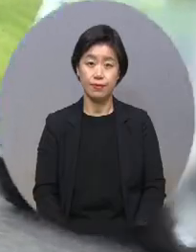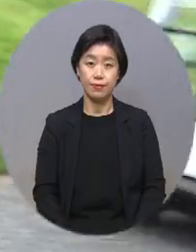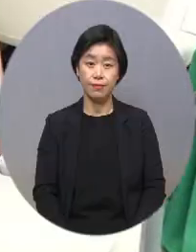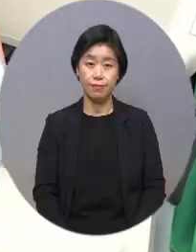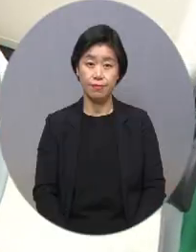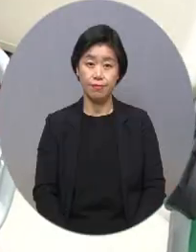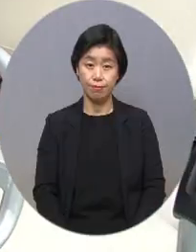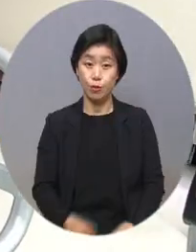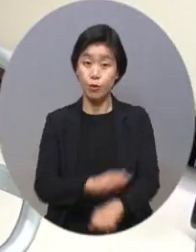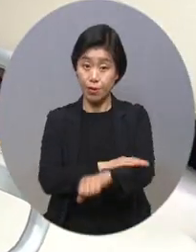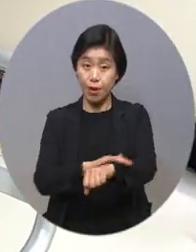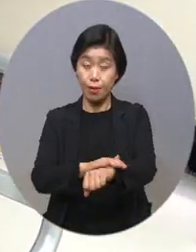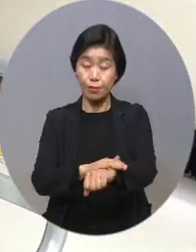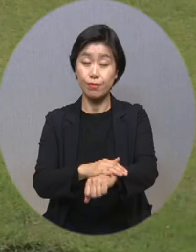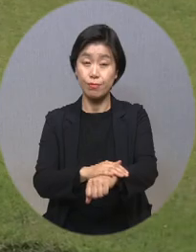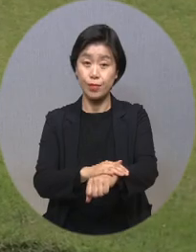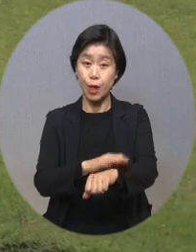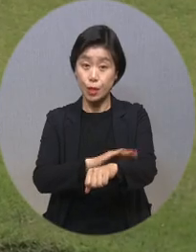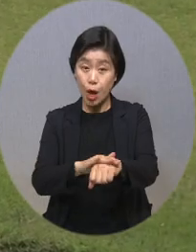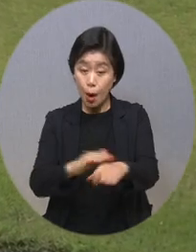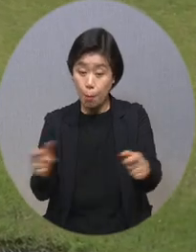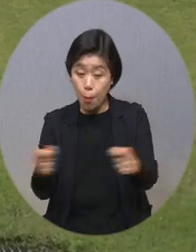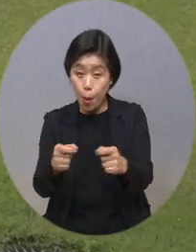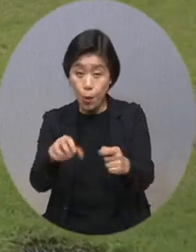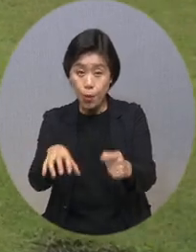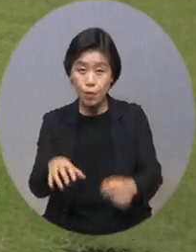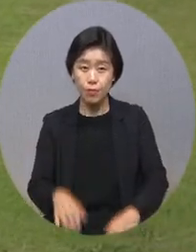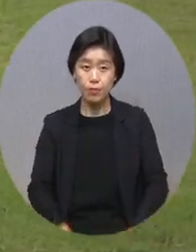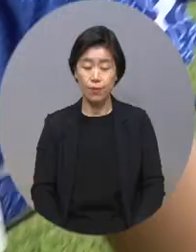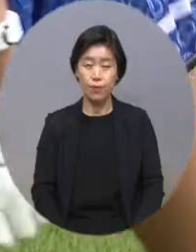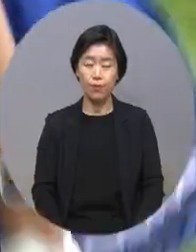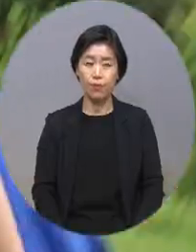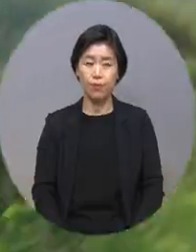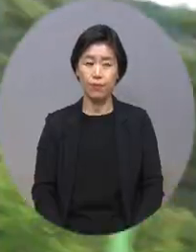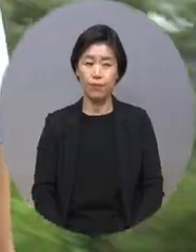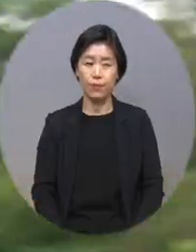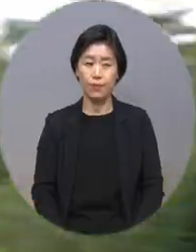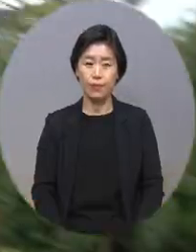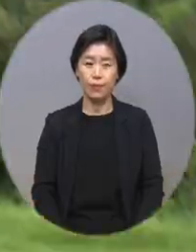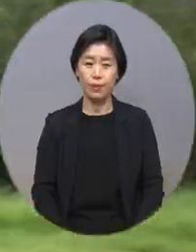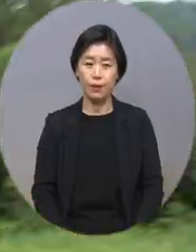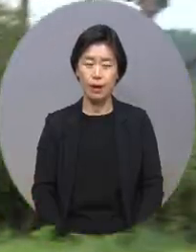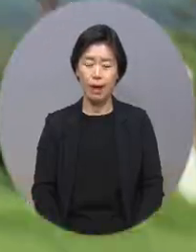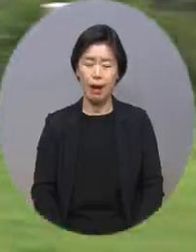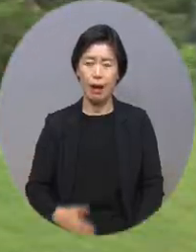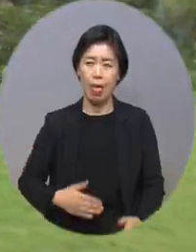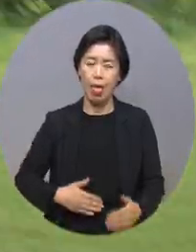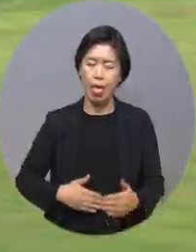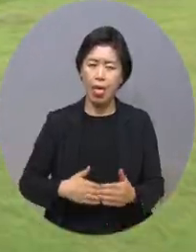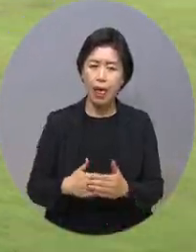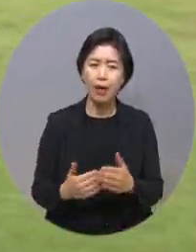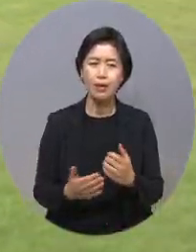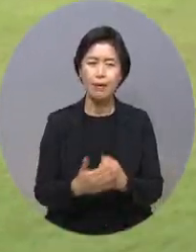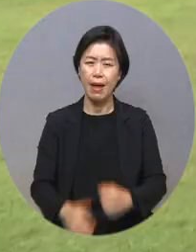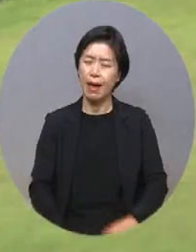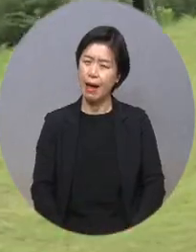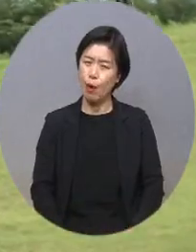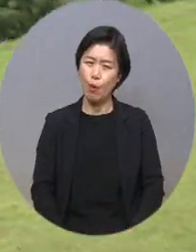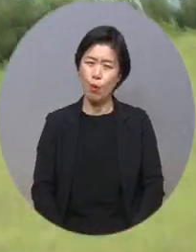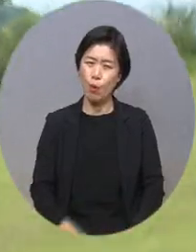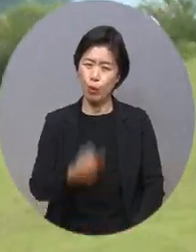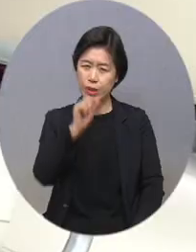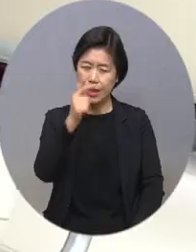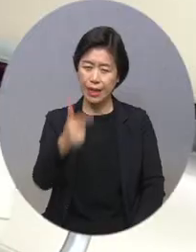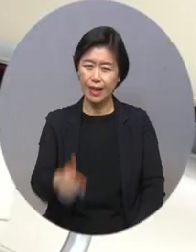나이스 온. 나이스 온. 나이스 온. 오! 영훈이 따라갔지? 아, 밥을 너무 많이 먹었네. 고등어도 먹고 짜장면도